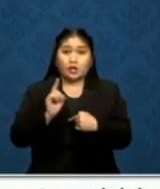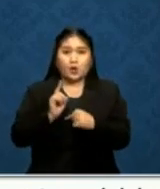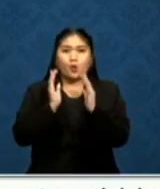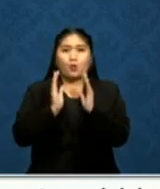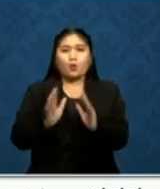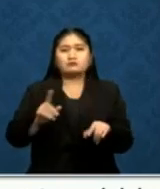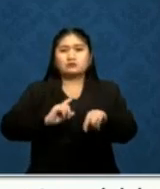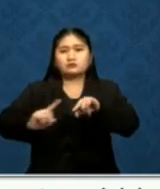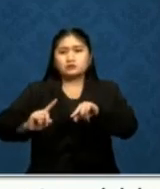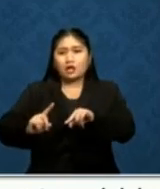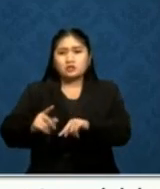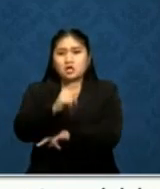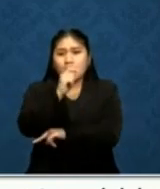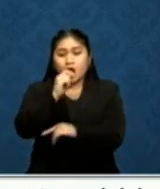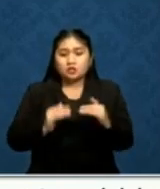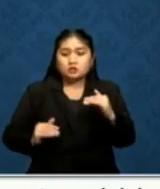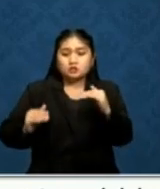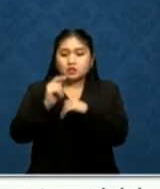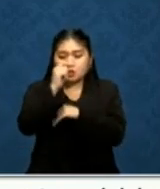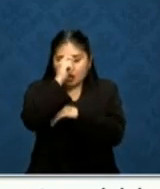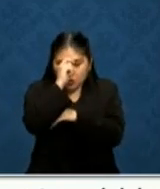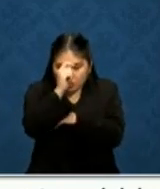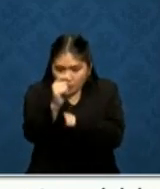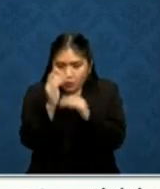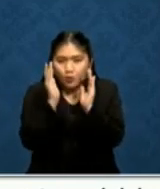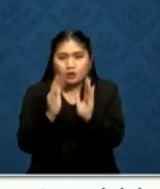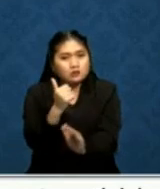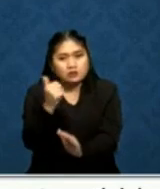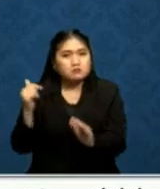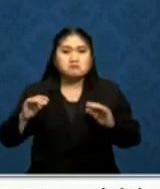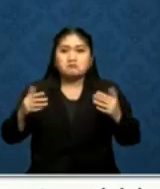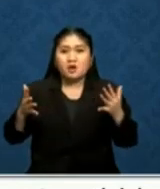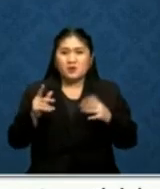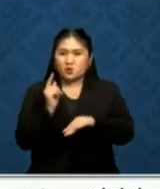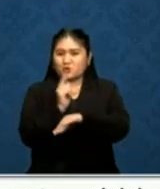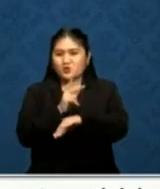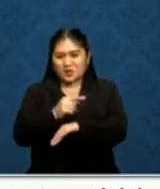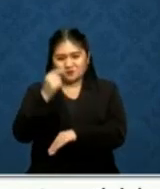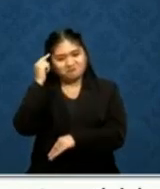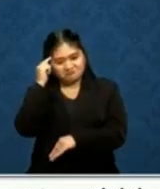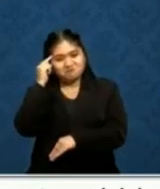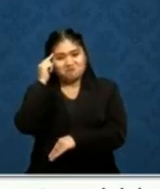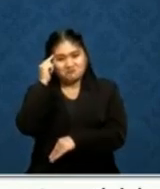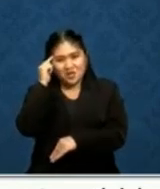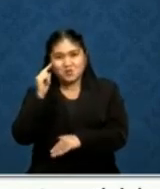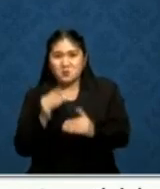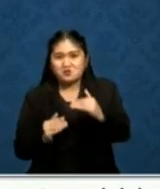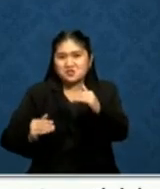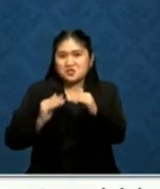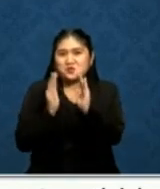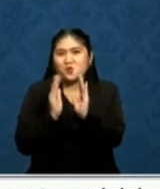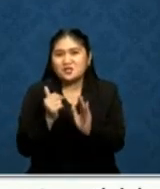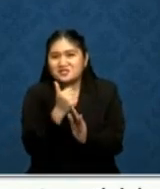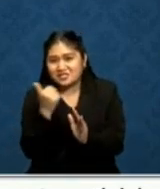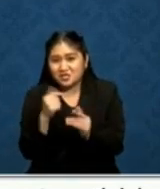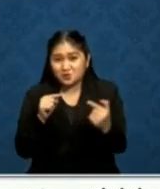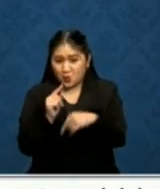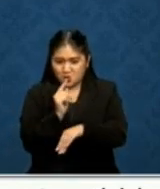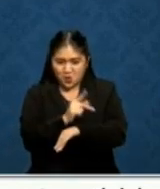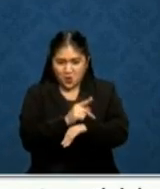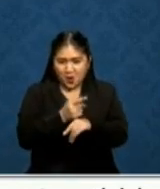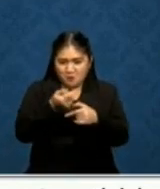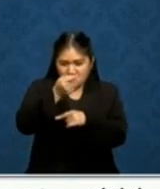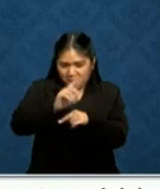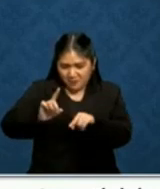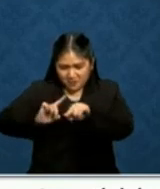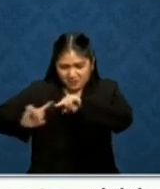มากมายที่ไม่ได้เคารพสิทธิ์ของคนอื่นเนี่ยใช้เทคโนโลยีเหล่านี้นะคะเป็นการละเมิดสิทธิ์ของผู้อื่นผ่านทางเทคโนโลยีในหลายๆ